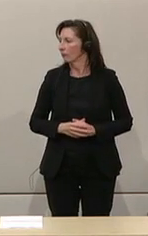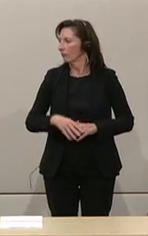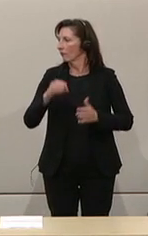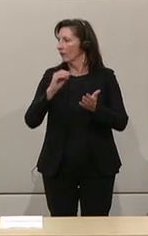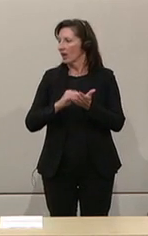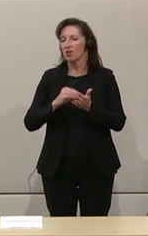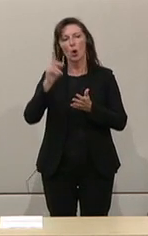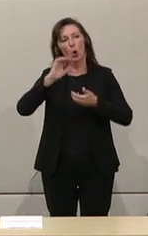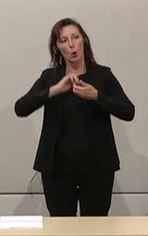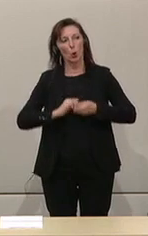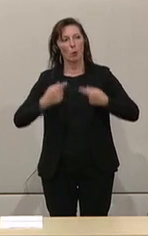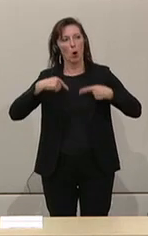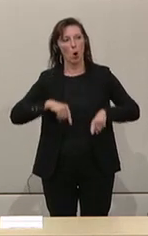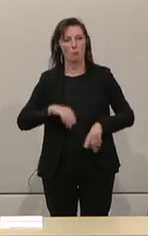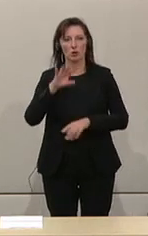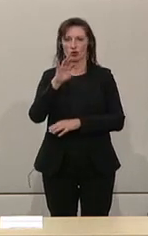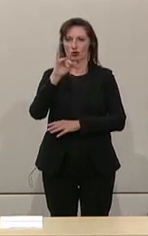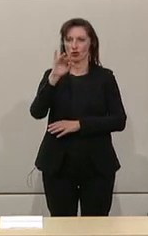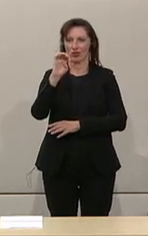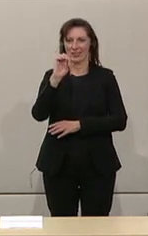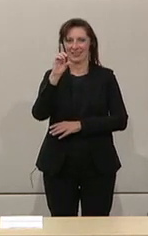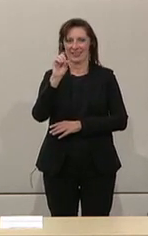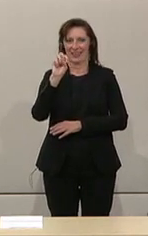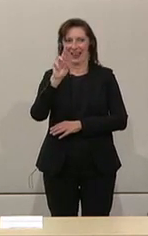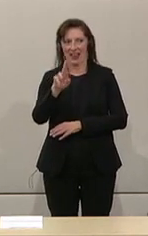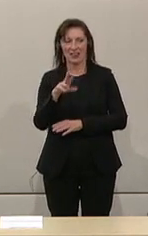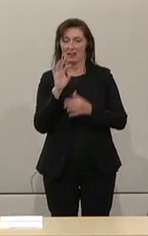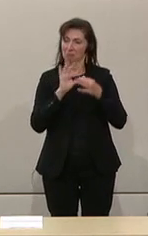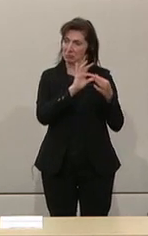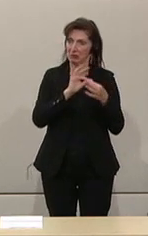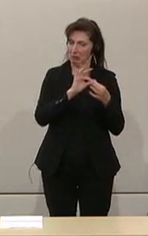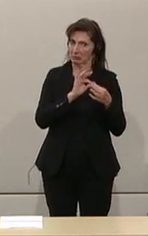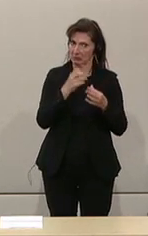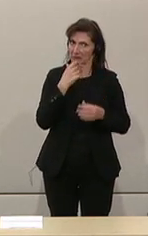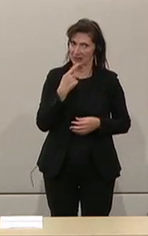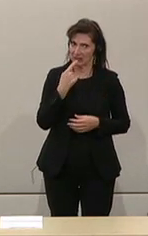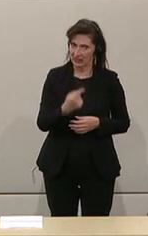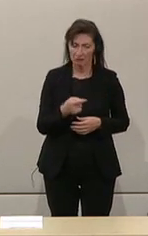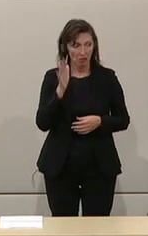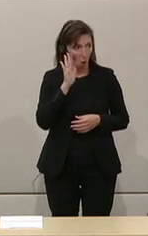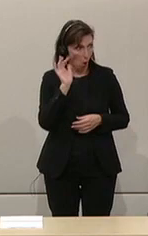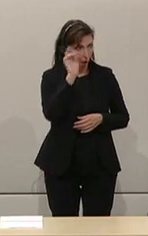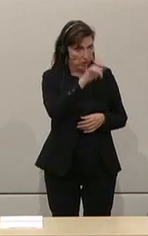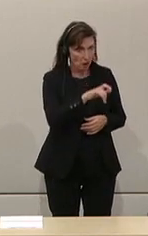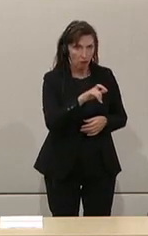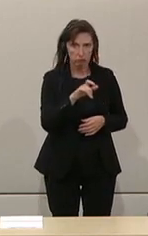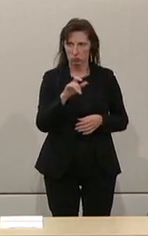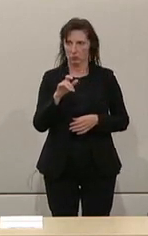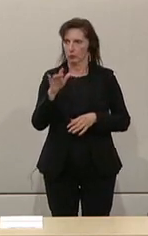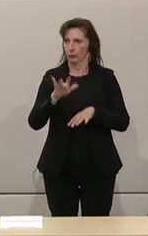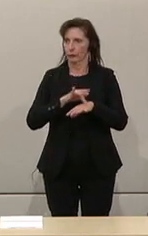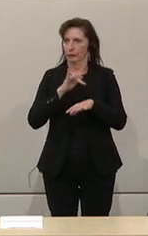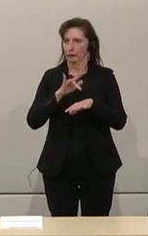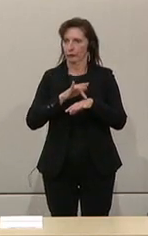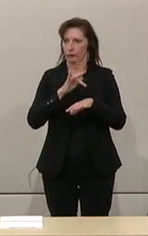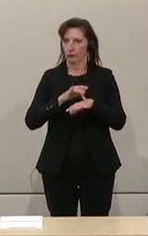Anmerkung zum Klubobmann Schieder. Also wenn man ihm so zuhört, dann glaubt man ja fast, dass es eine Alleinregierung der